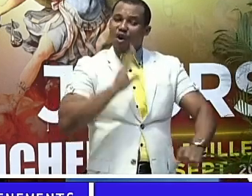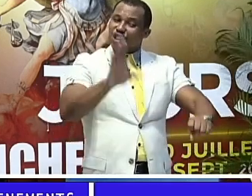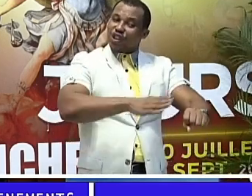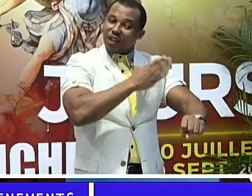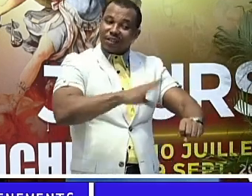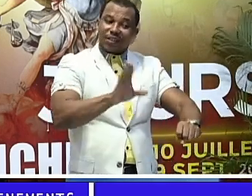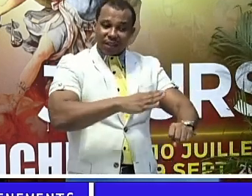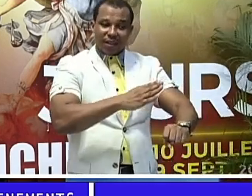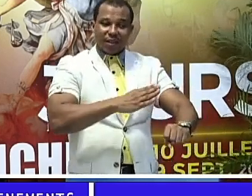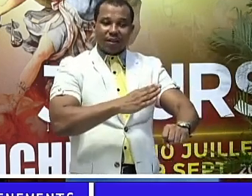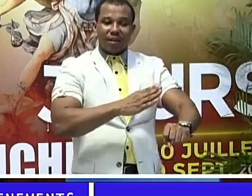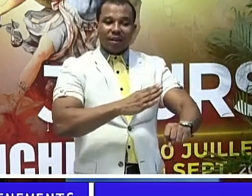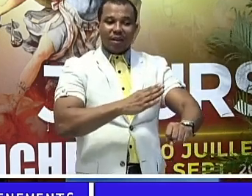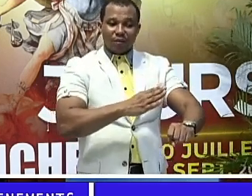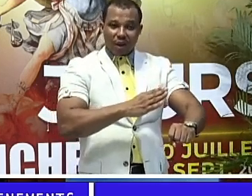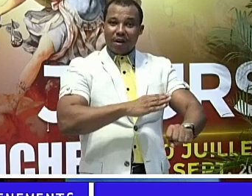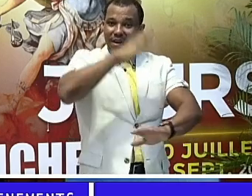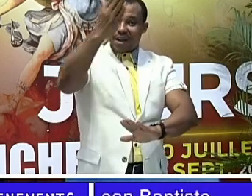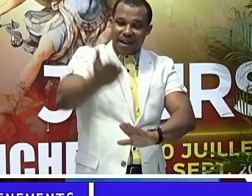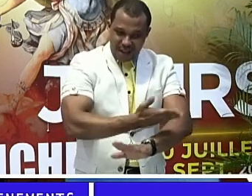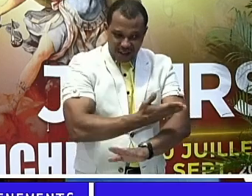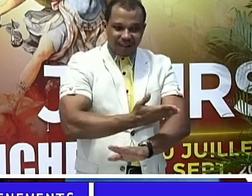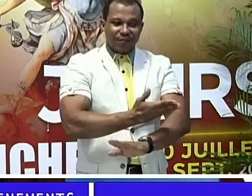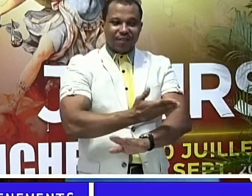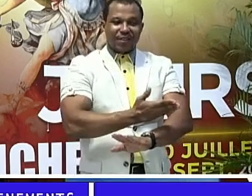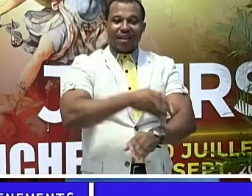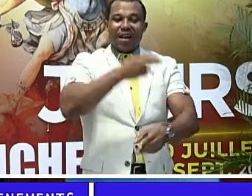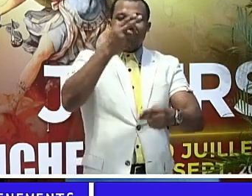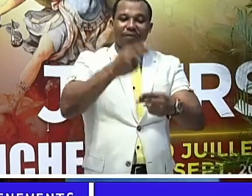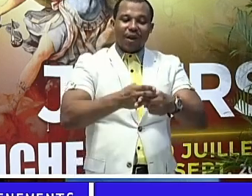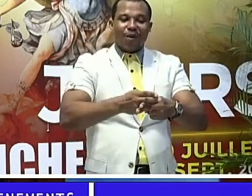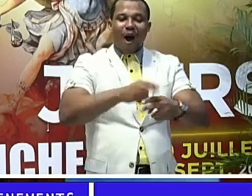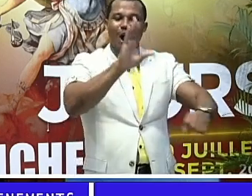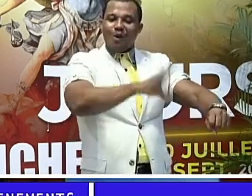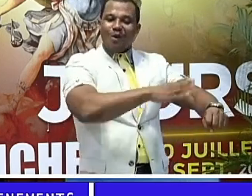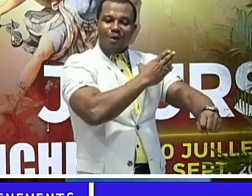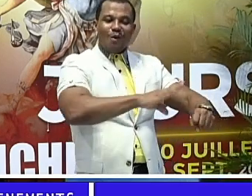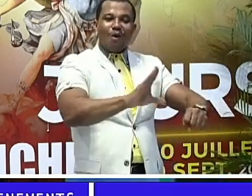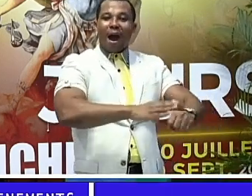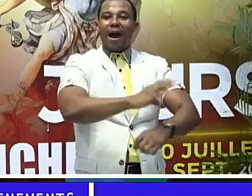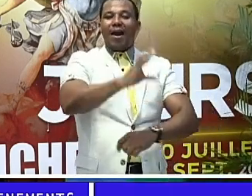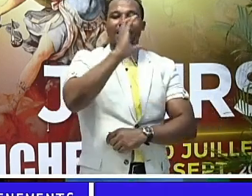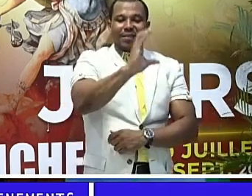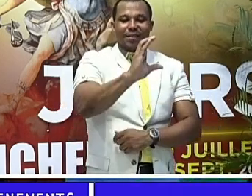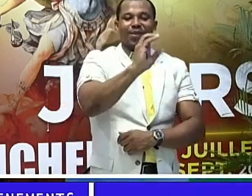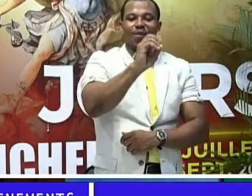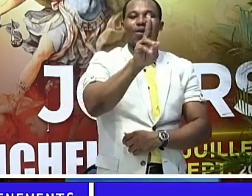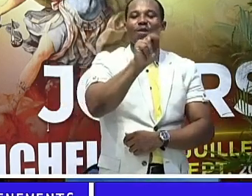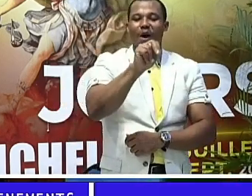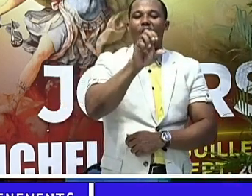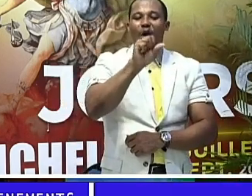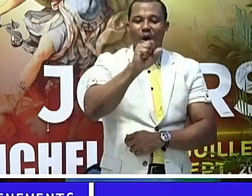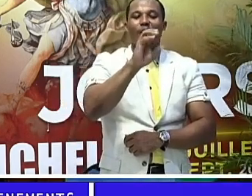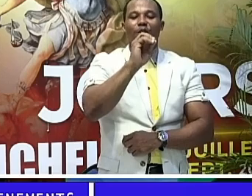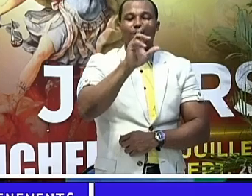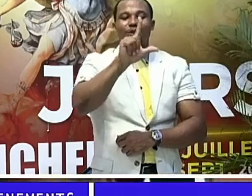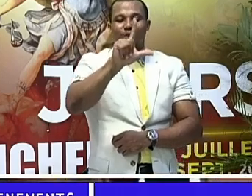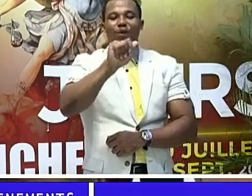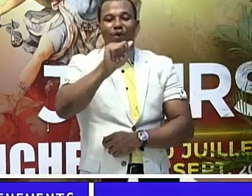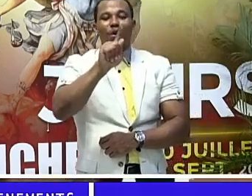lancer invitation dans non chorale consolatrice qui l'a avec nous, qui a animé